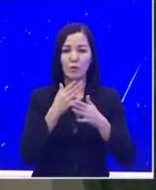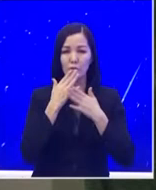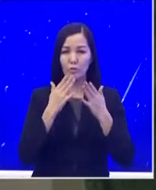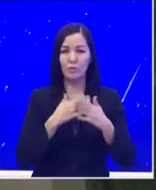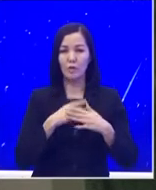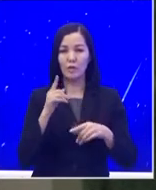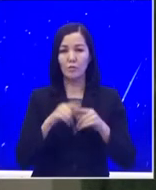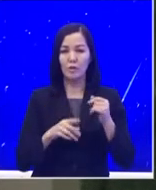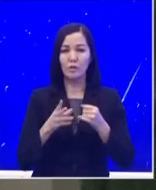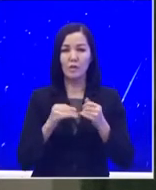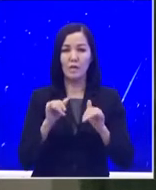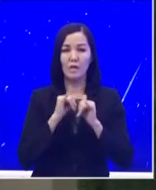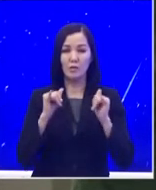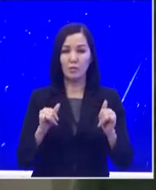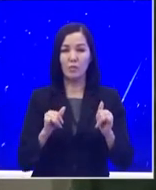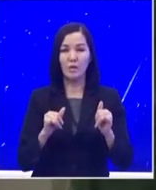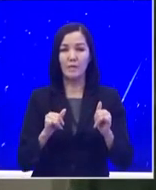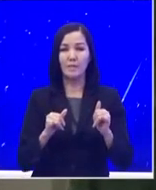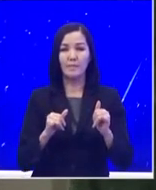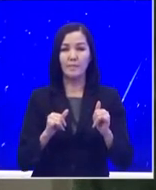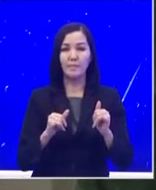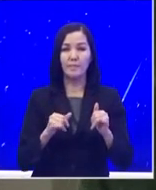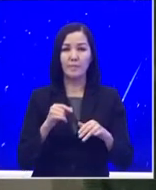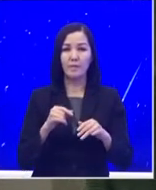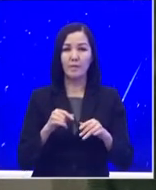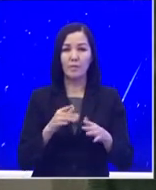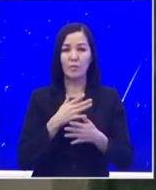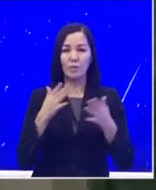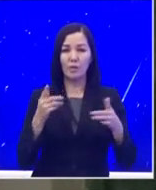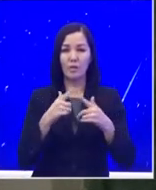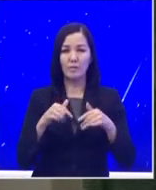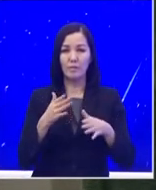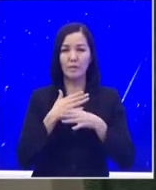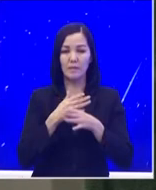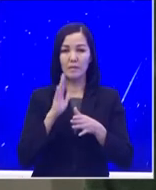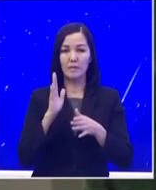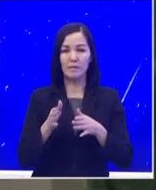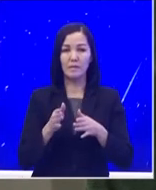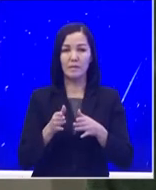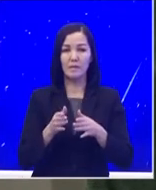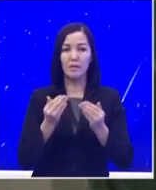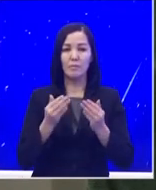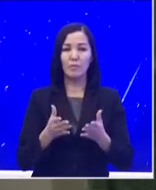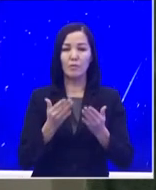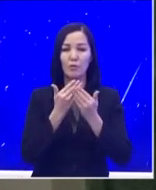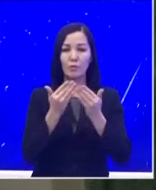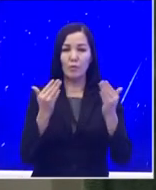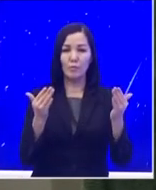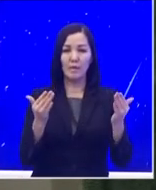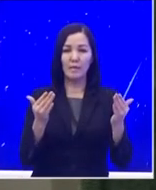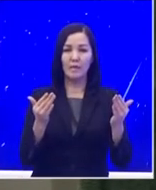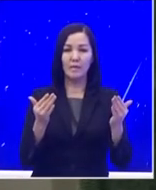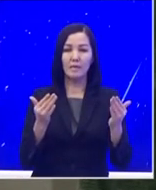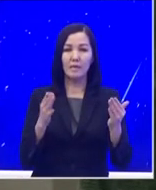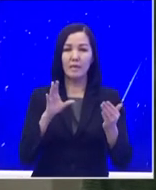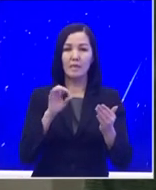жеріне деген сүйіспеншілігін артыруға, қалыптастыруға үлкен септігін тигізеді деп сенім білдіреміз. Бүгінгі көрмеге